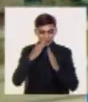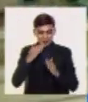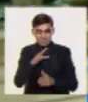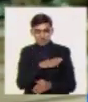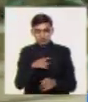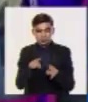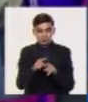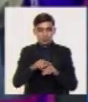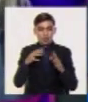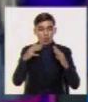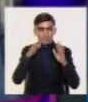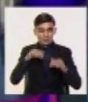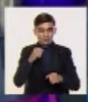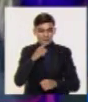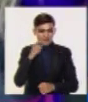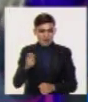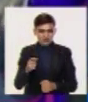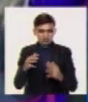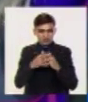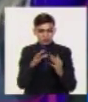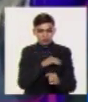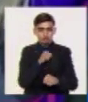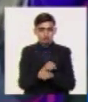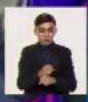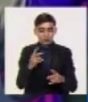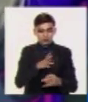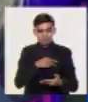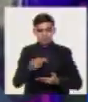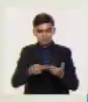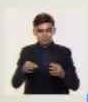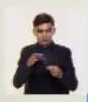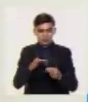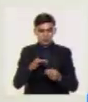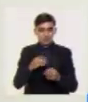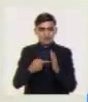қақтығыстар тоқтату туралы бұған дейін қол қойған келісімді бұзуды талап етіп жатыр.